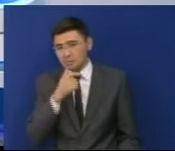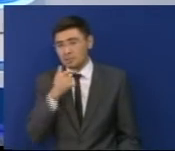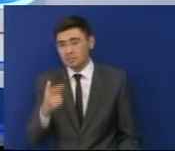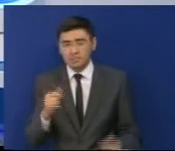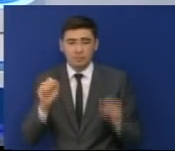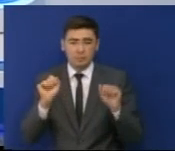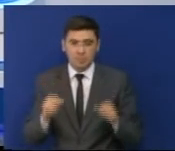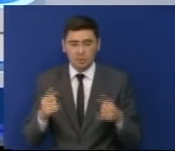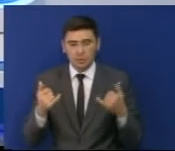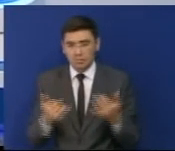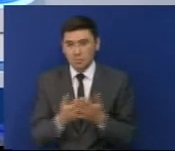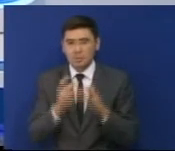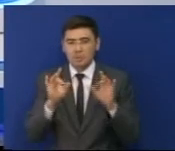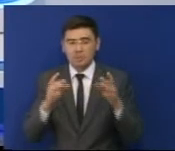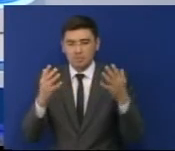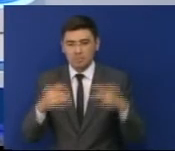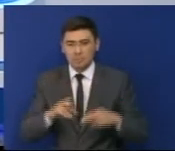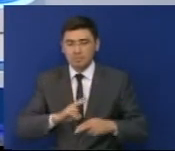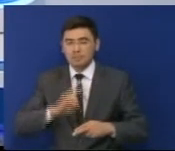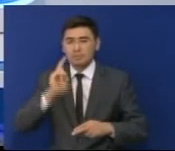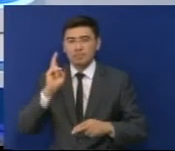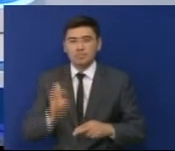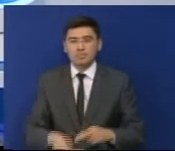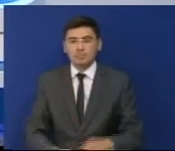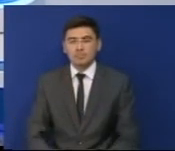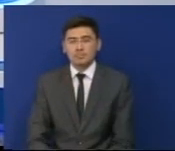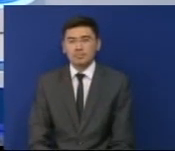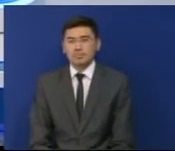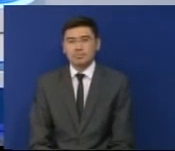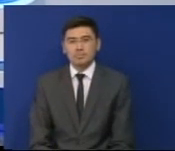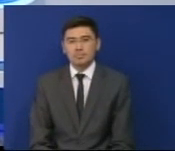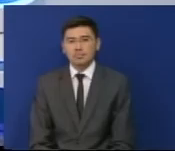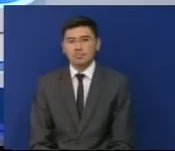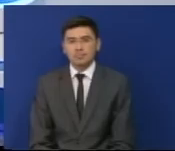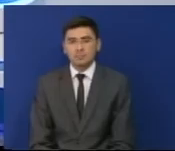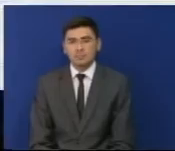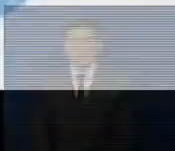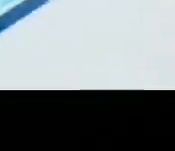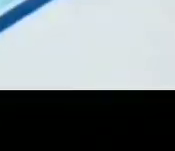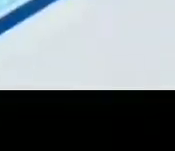Назарларыңызға рахмет, амандықта жүздескенше еліміз аман, жұртымыз тыныш болсын. Ардақтағайын.